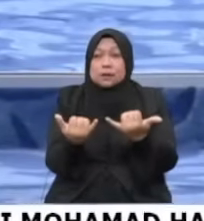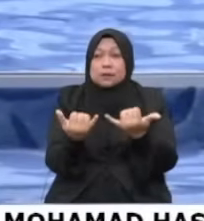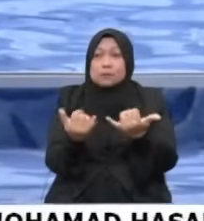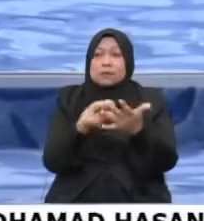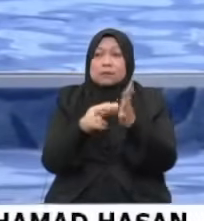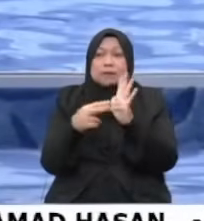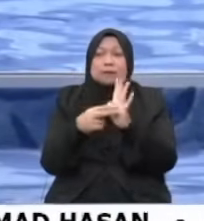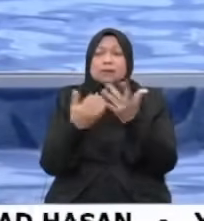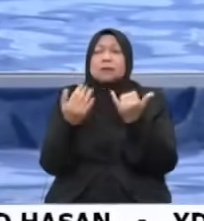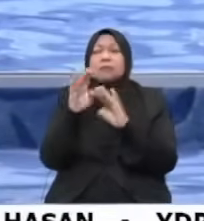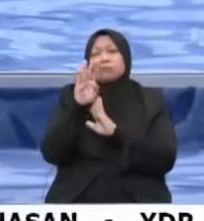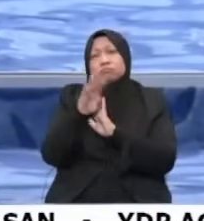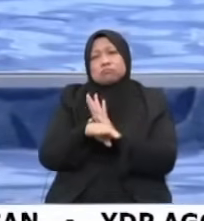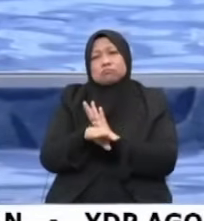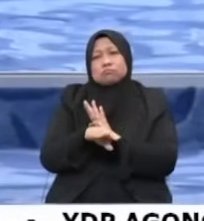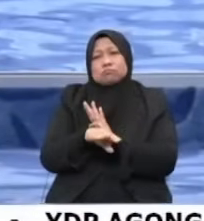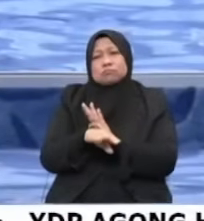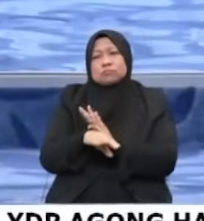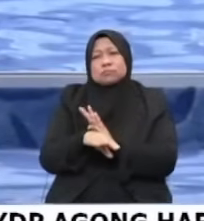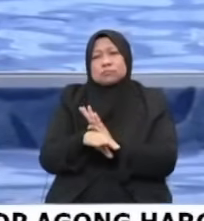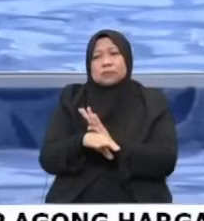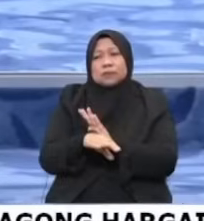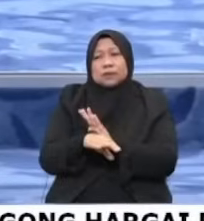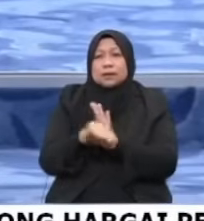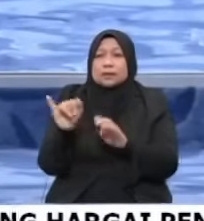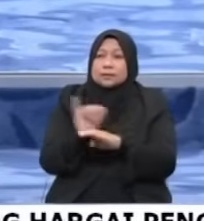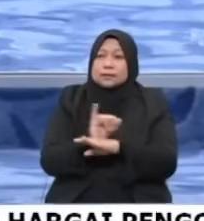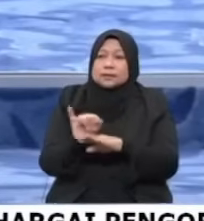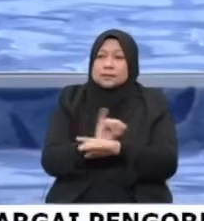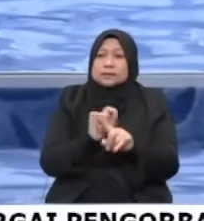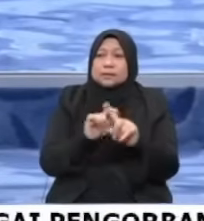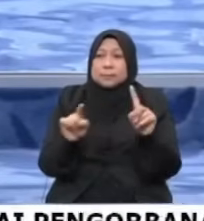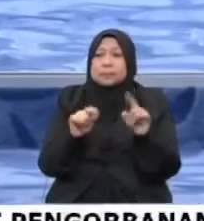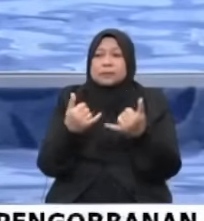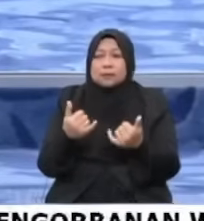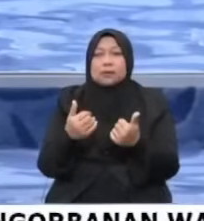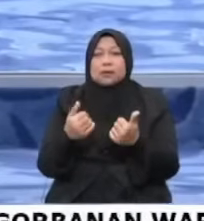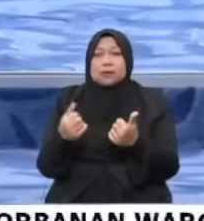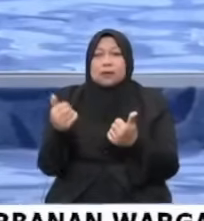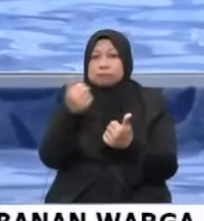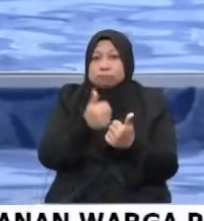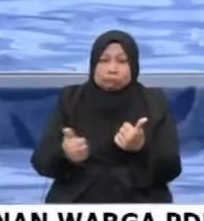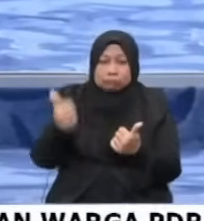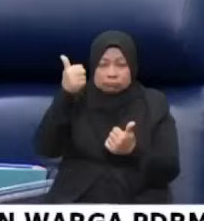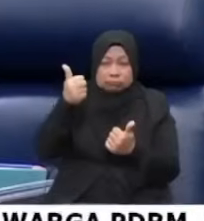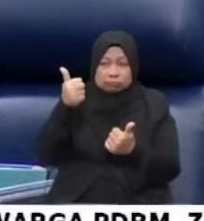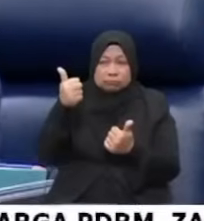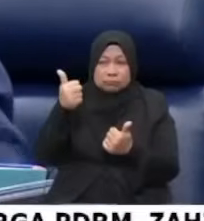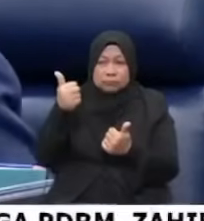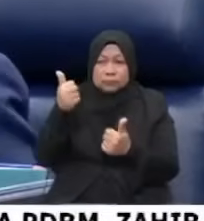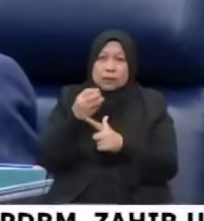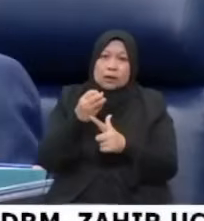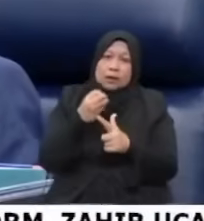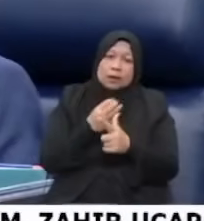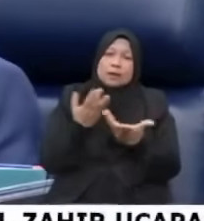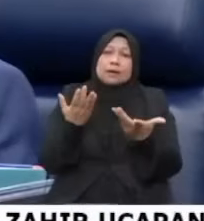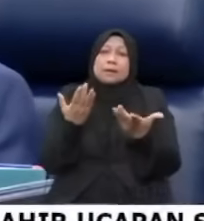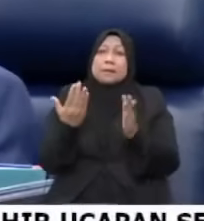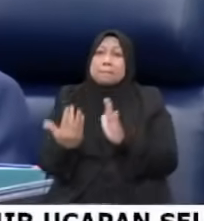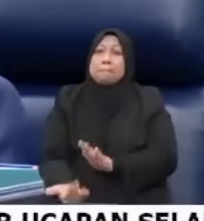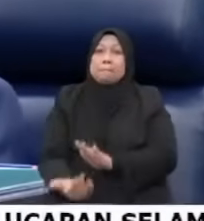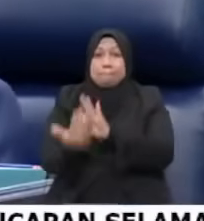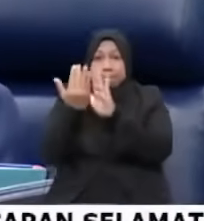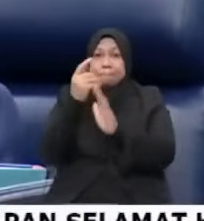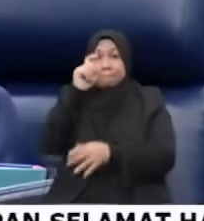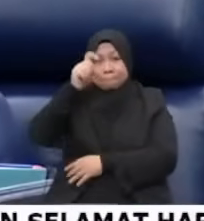Lagi low end ee industri tetapi high end dan high end ini E atau front